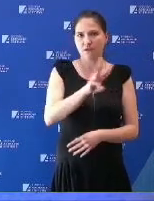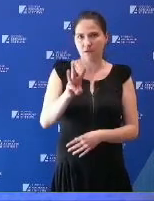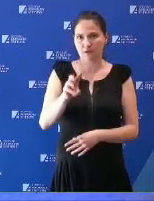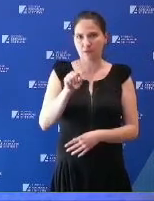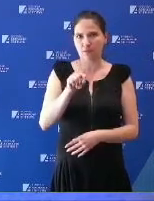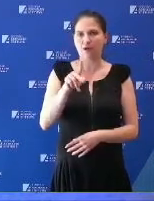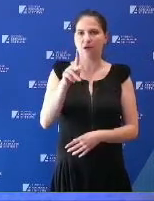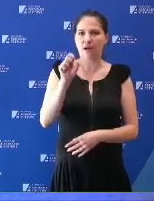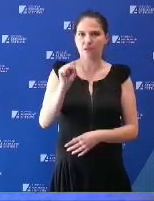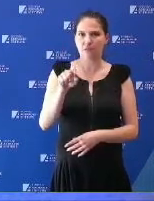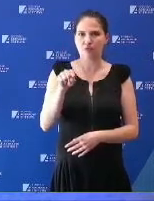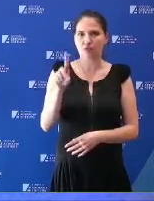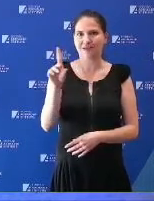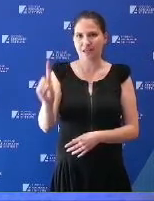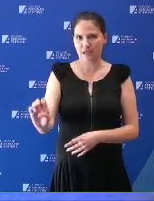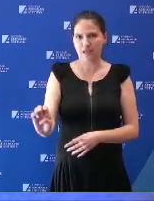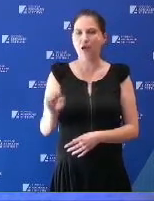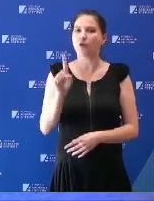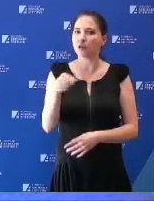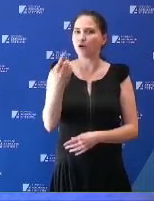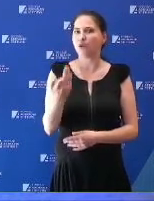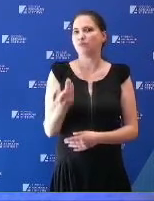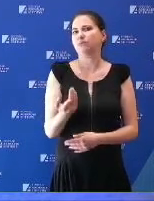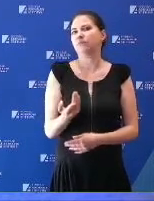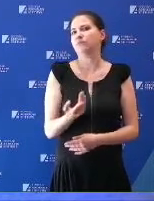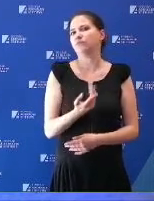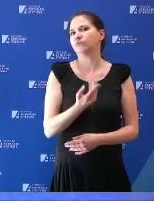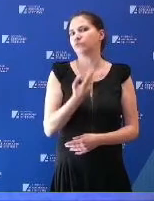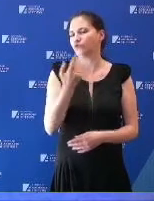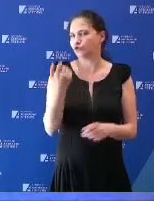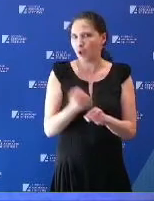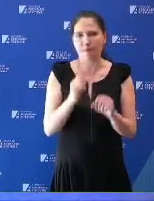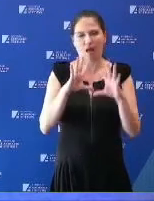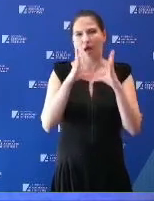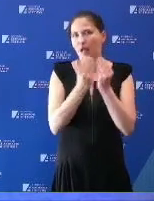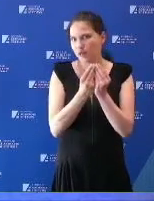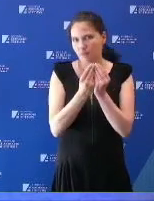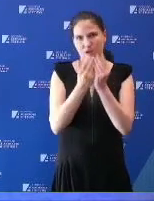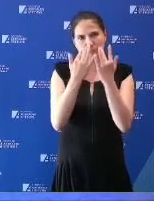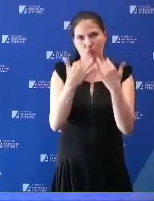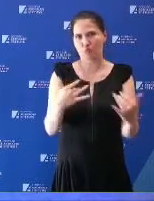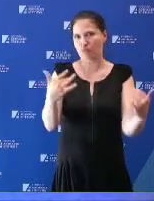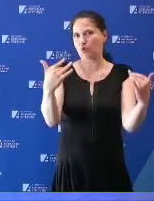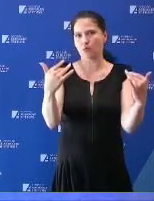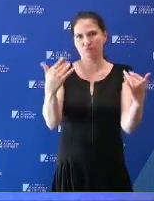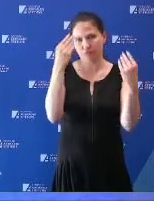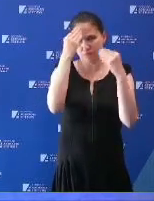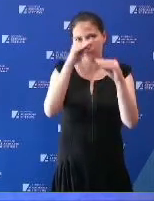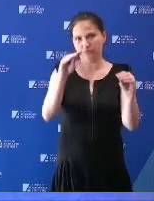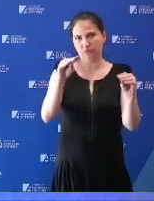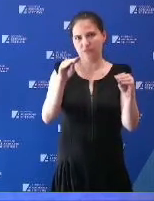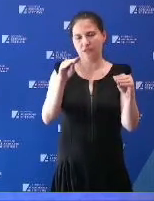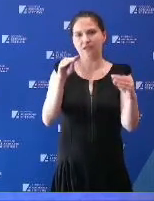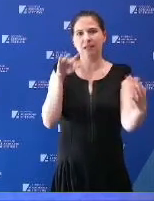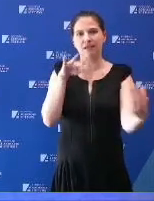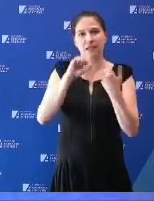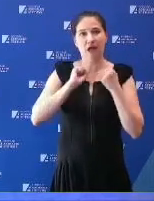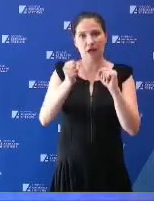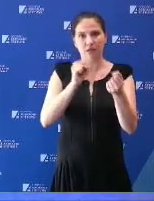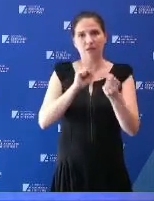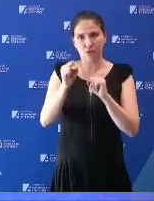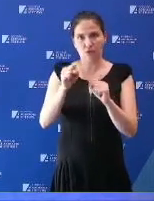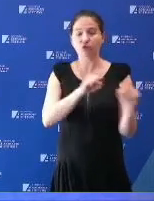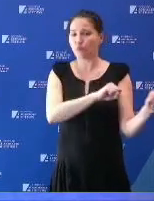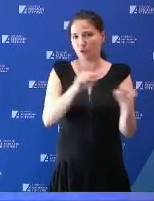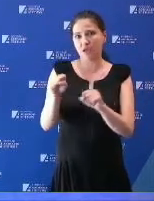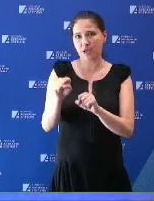www.kas.de. Und ich weise auch noch mal ganz gern allgemein das Publikum hin auf die ganz vielen Interaktionstools auf unserer Webseite